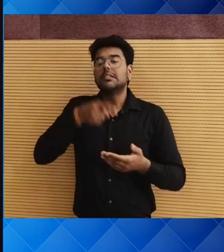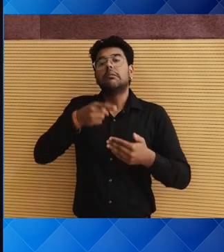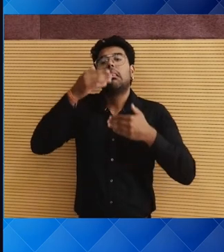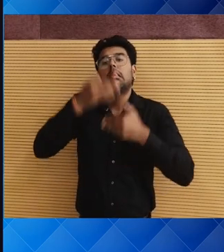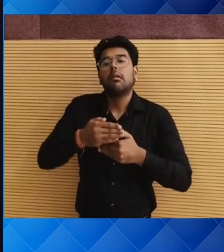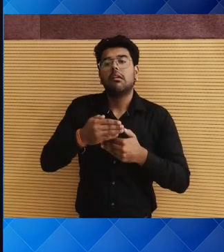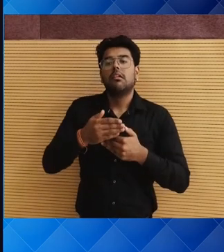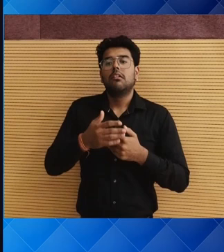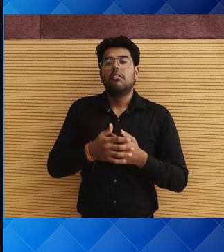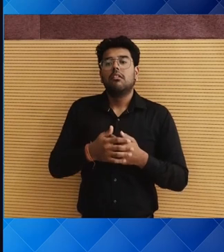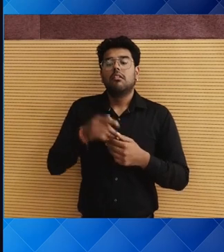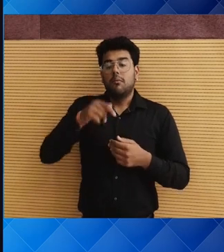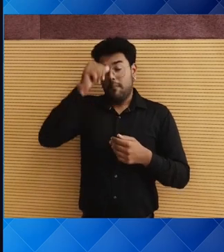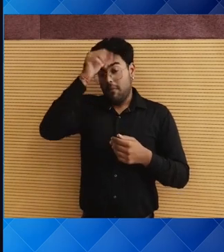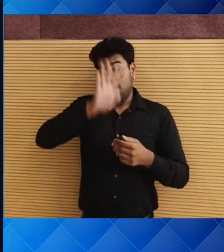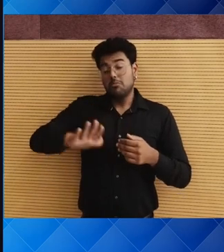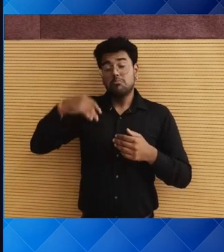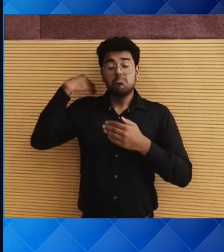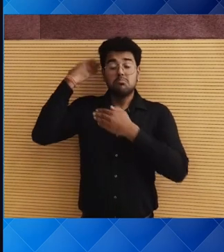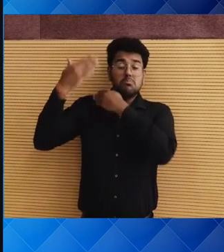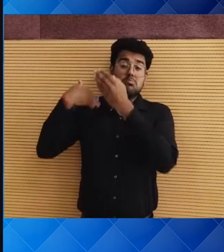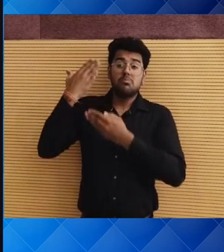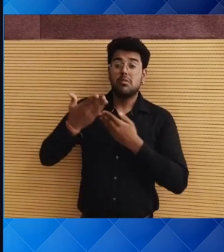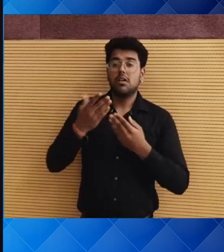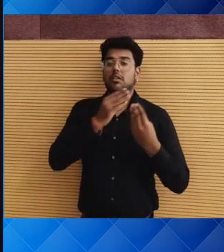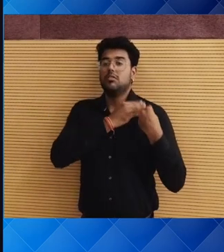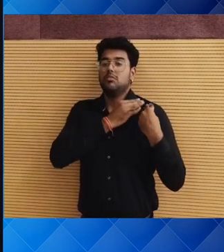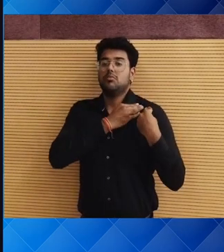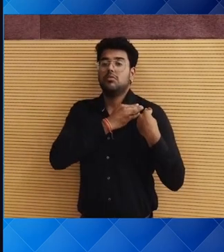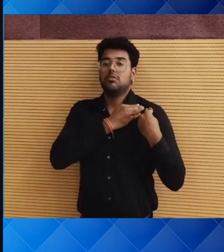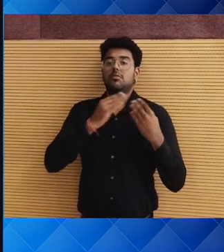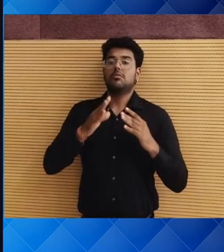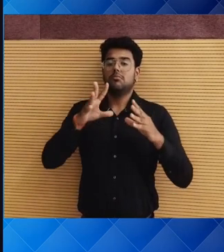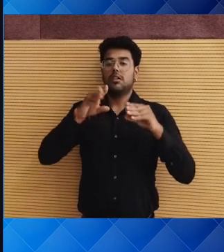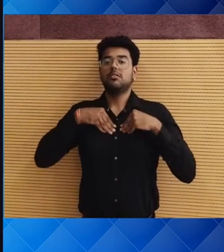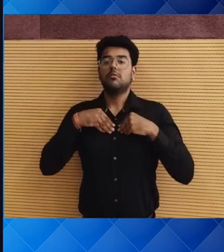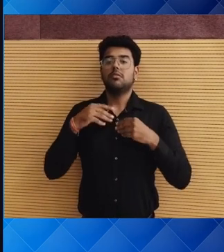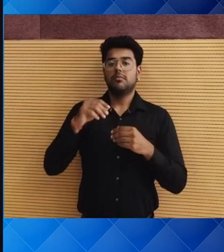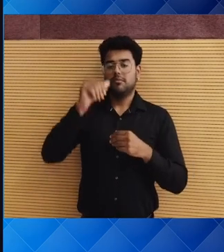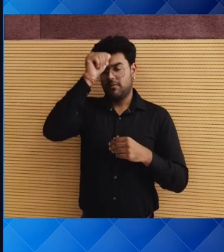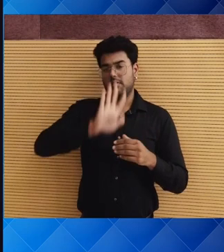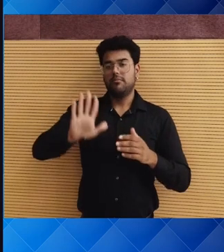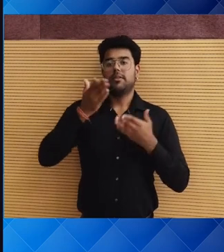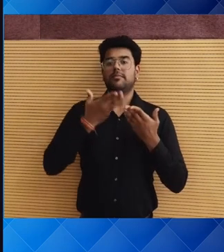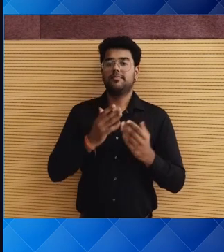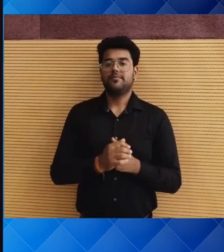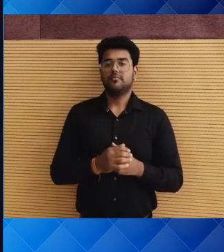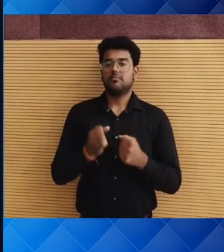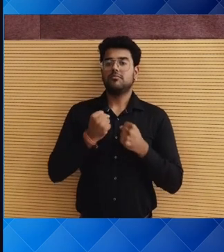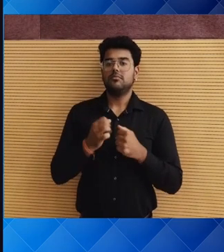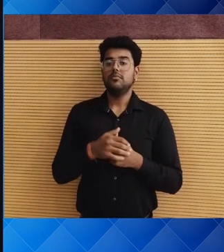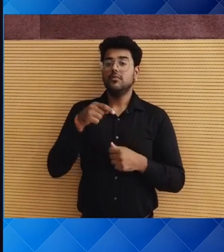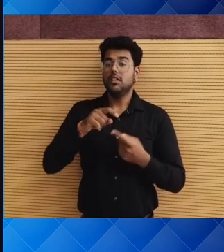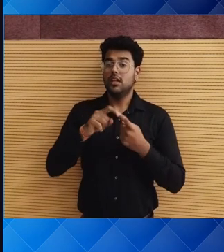है, भारत सदियों से वैश्विक जिम्मेवारी लेने वाला देश है, इस बार की राष्ट्रीय शिक्षा नीति